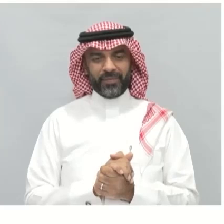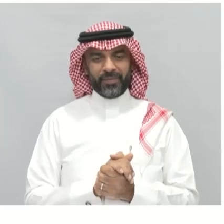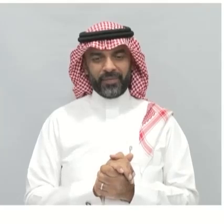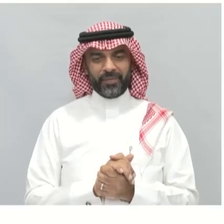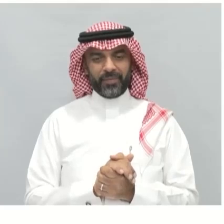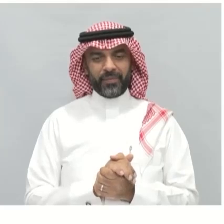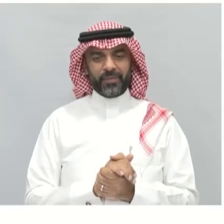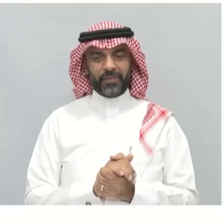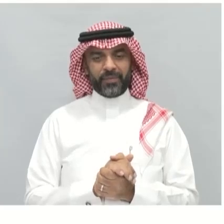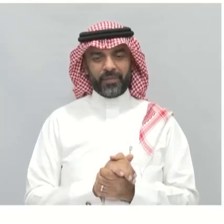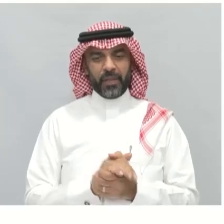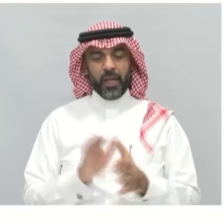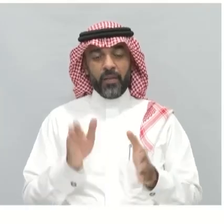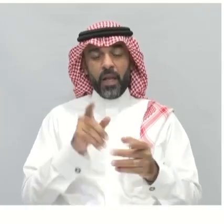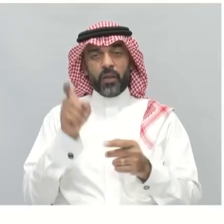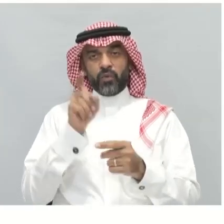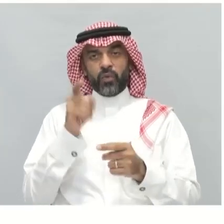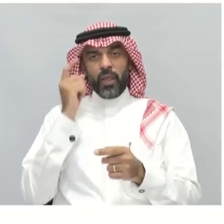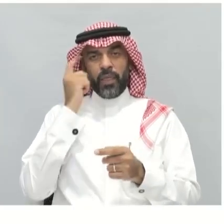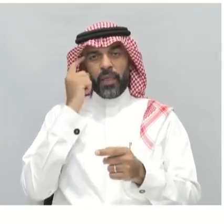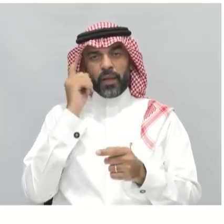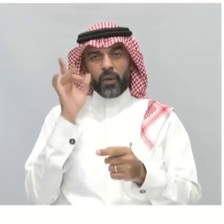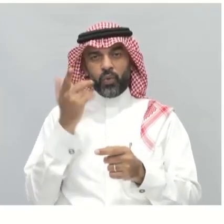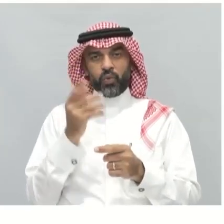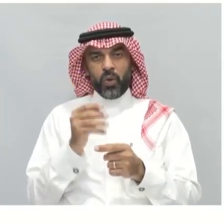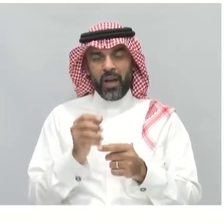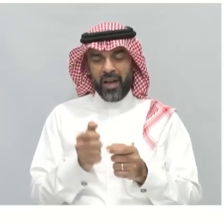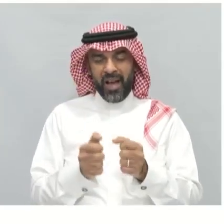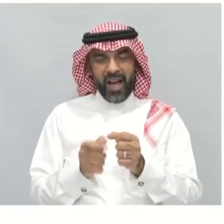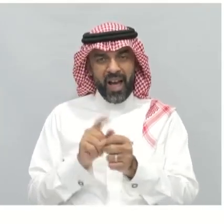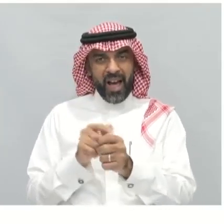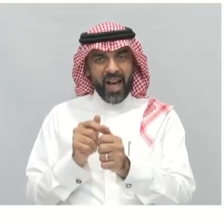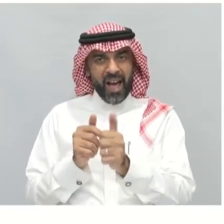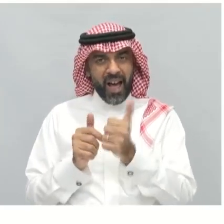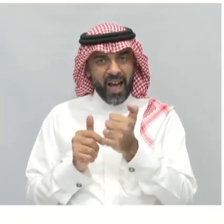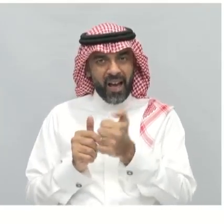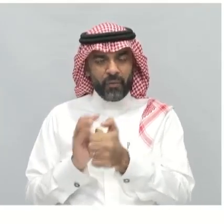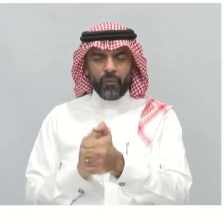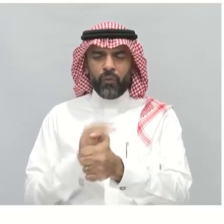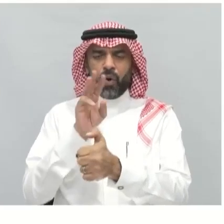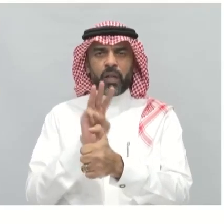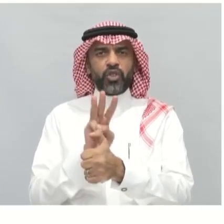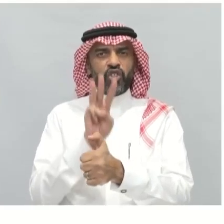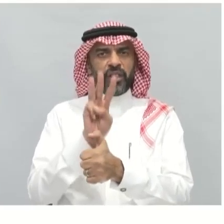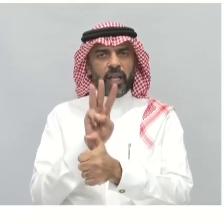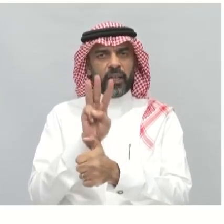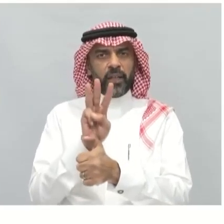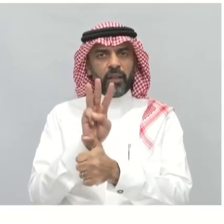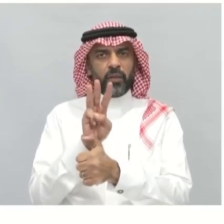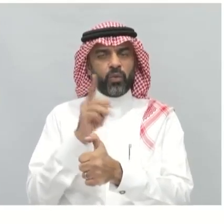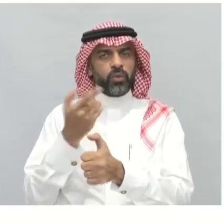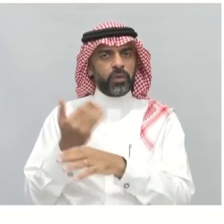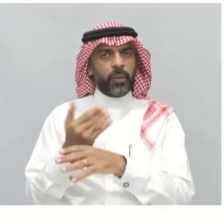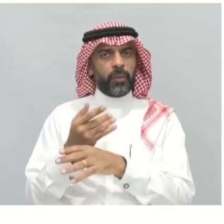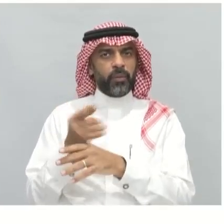القائمه في هذا السؤال او في هذه القاعده يقول الشده علامه